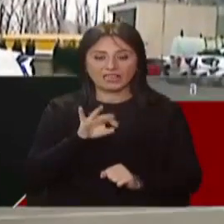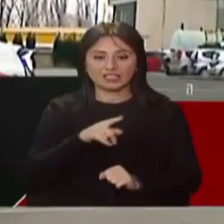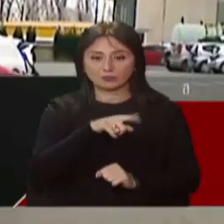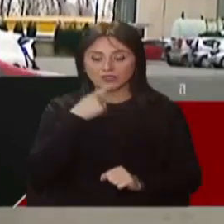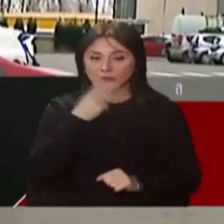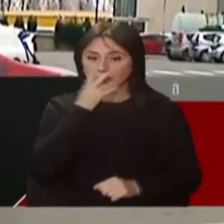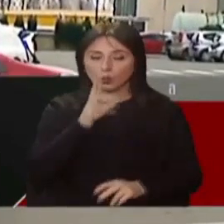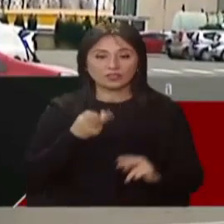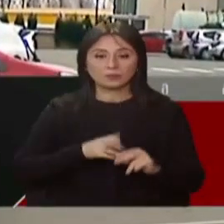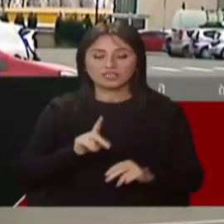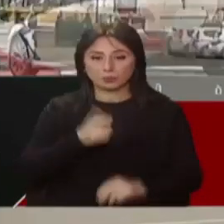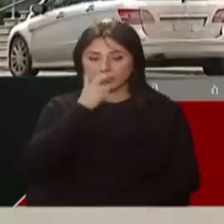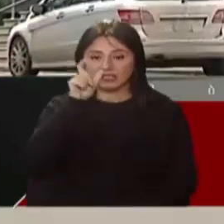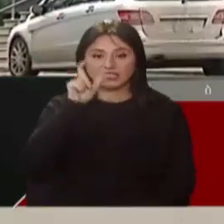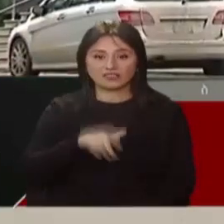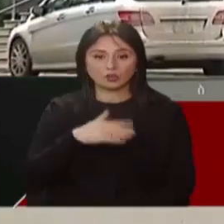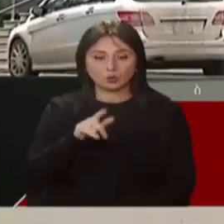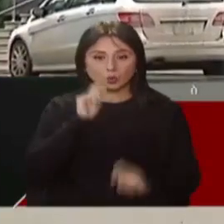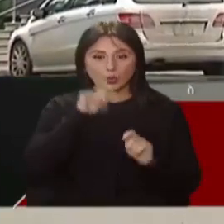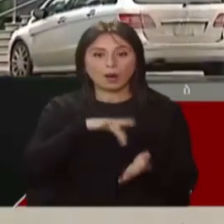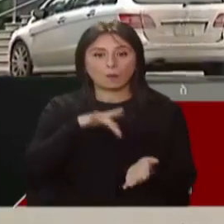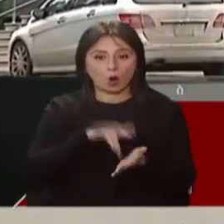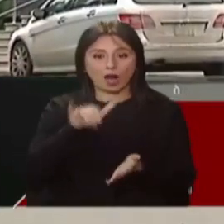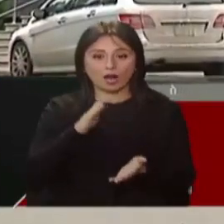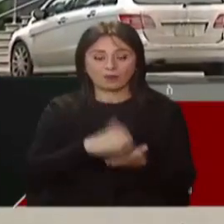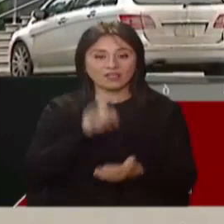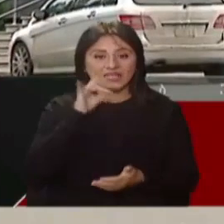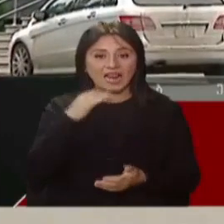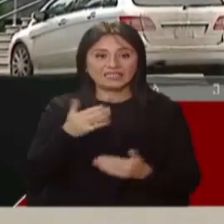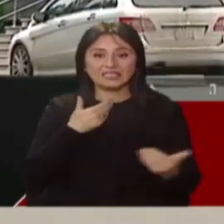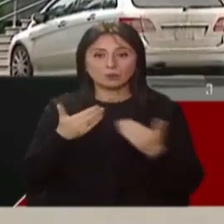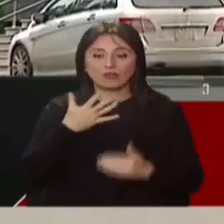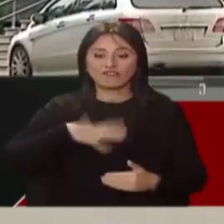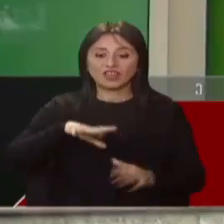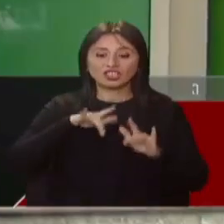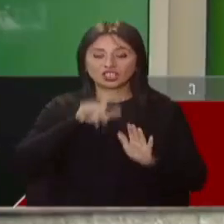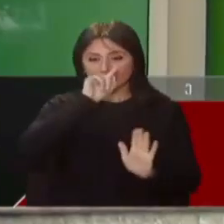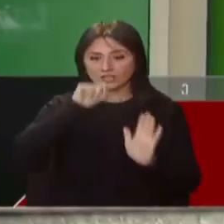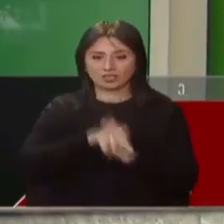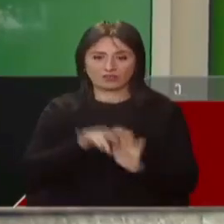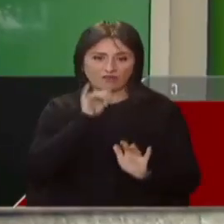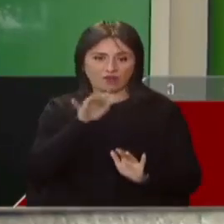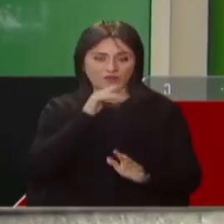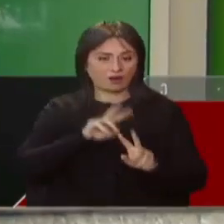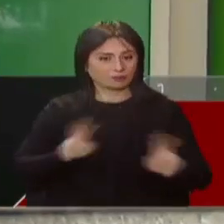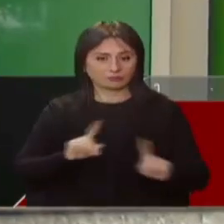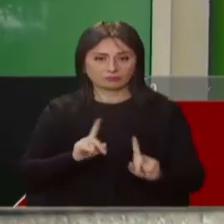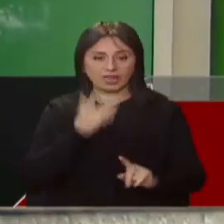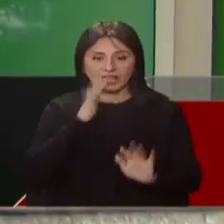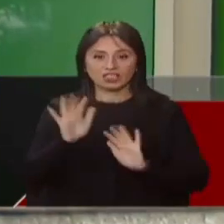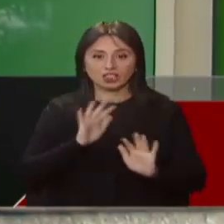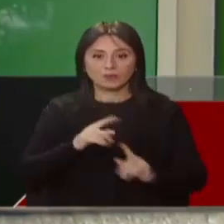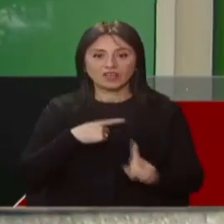მისი თქმით, მიუხედავად იმისა, რომ მიხეილ სააკაშვილს უკრაინის მოქალაქეობა აქვს, ზელენსკის მოწოდება ქვეყნის შიდა საქმეებში ჩარევას გავს. Ნაციონალურ